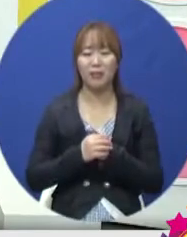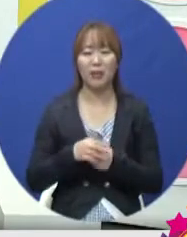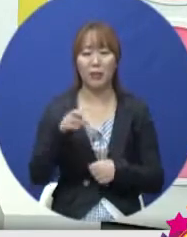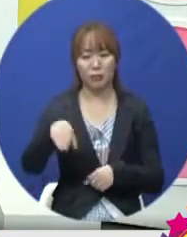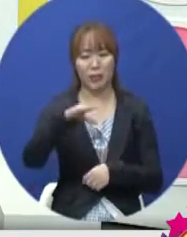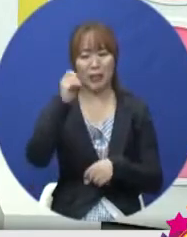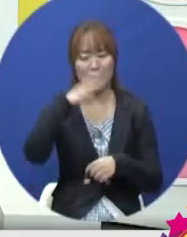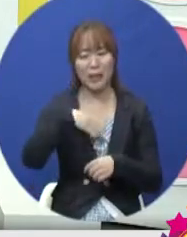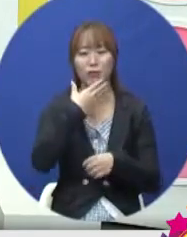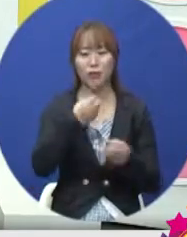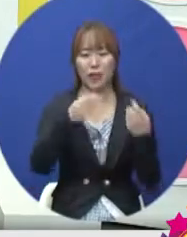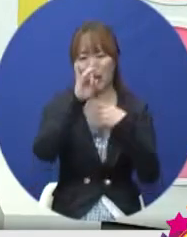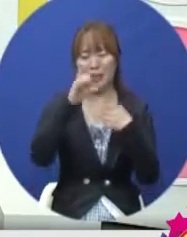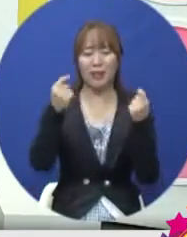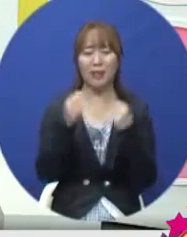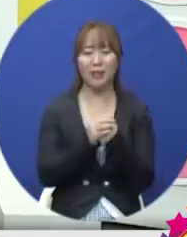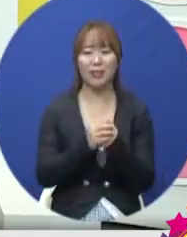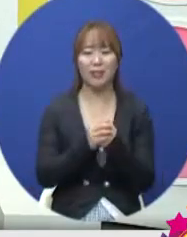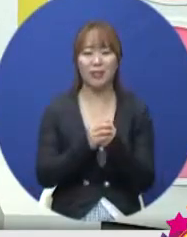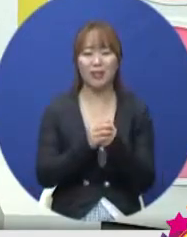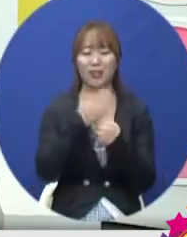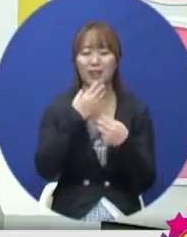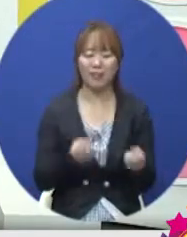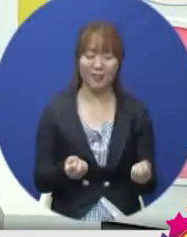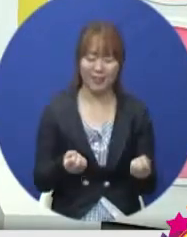그냥 축하로 안 될 것 같아. 시작.